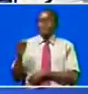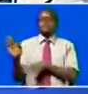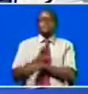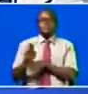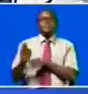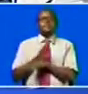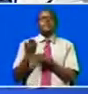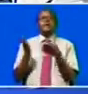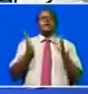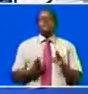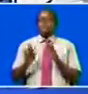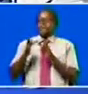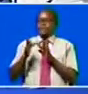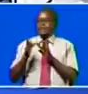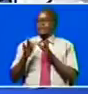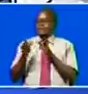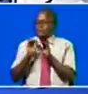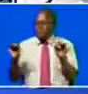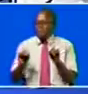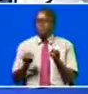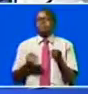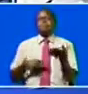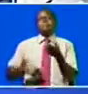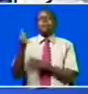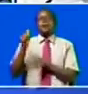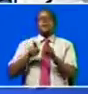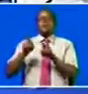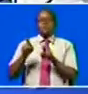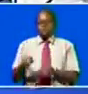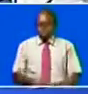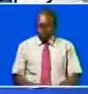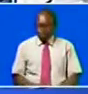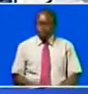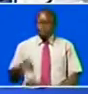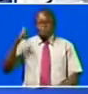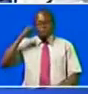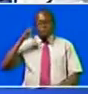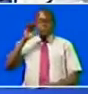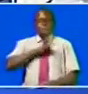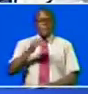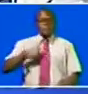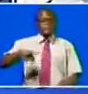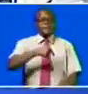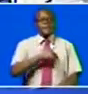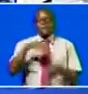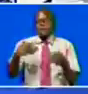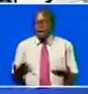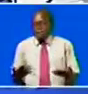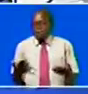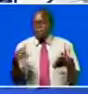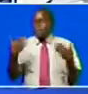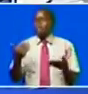internet kwa nyumba. Wale hawana internet wananunua bundles. Lakini jiulize, hii simu inatufaidi vipi kwa hii familia yetu